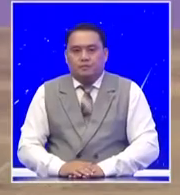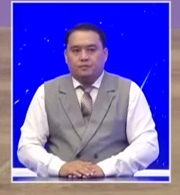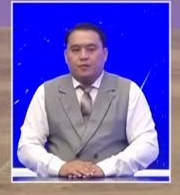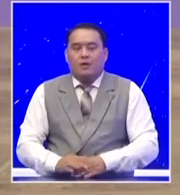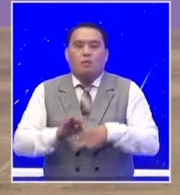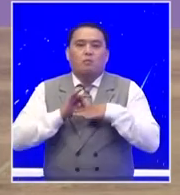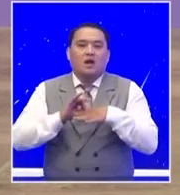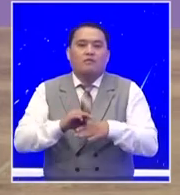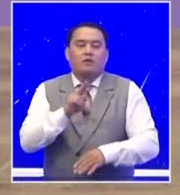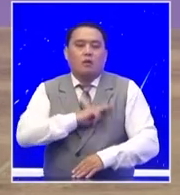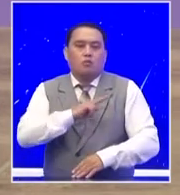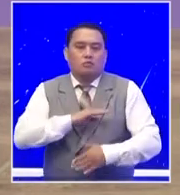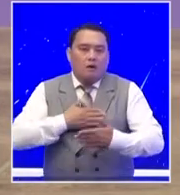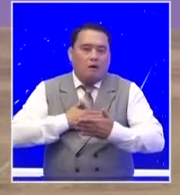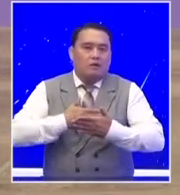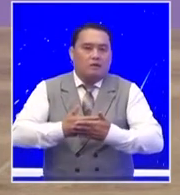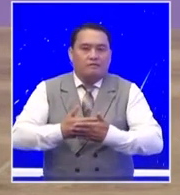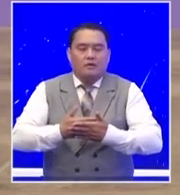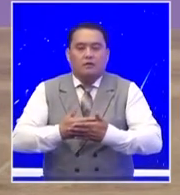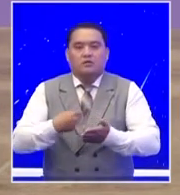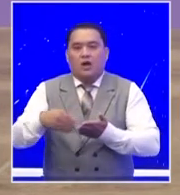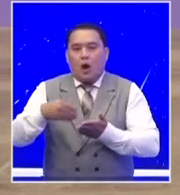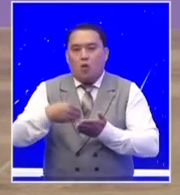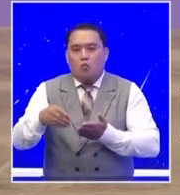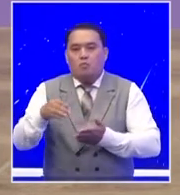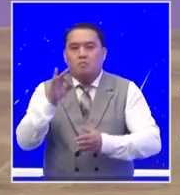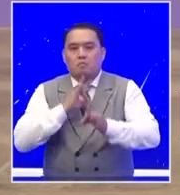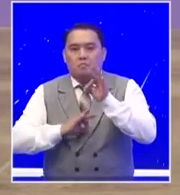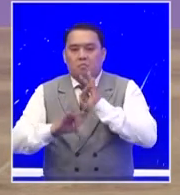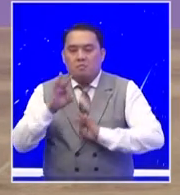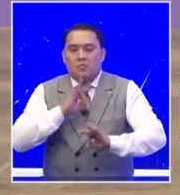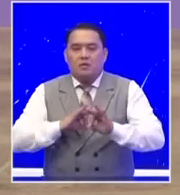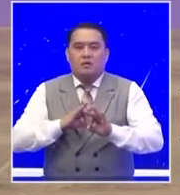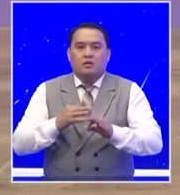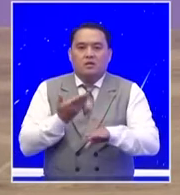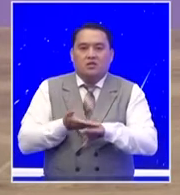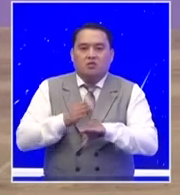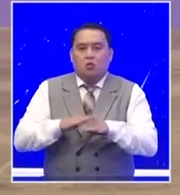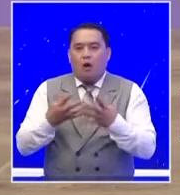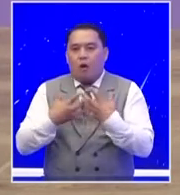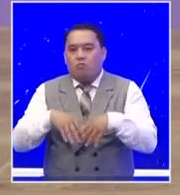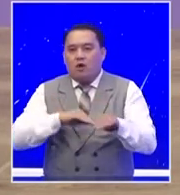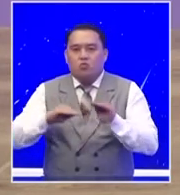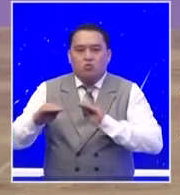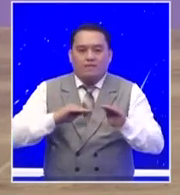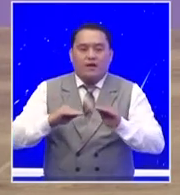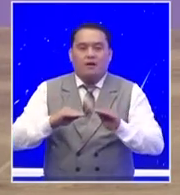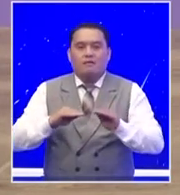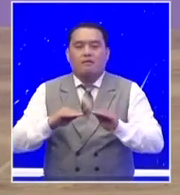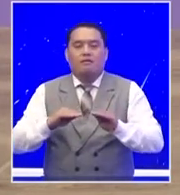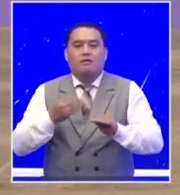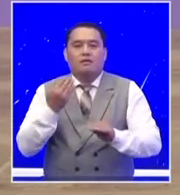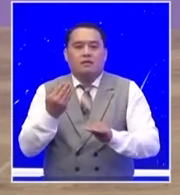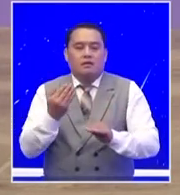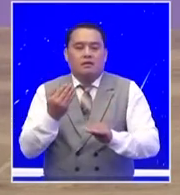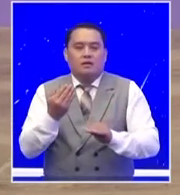Проводится активная работа по закупу медицинского оборудования тяжелого. Это из выделенных